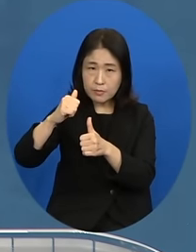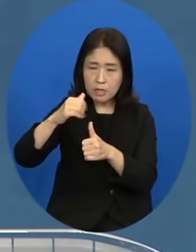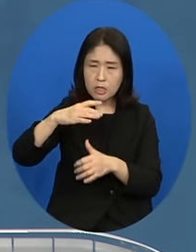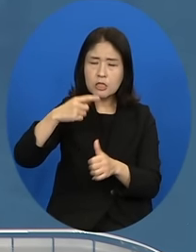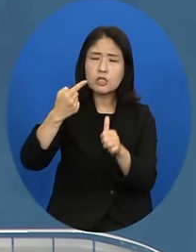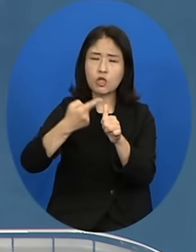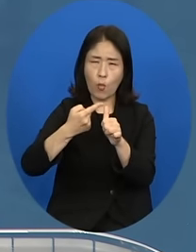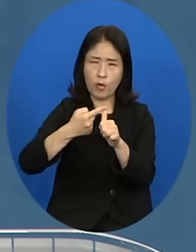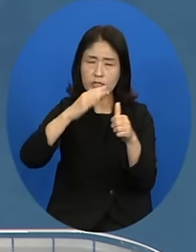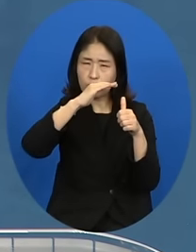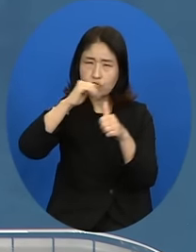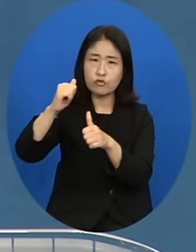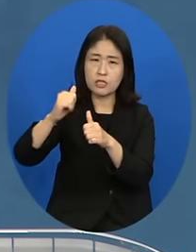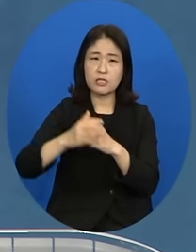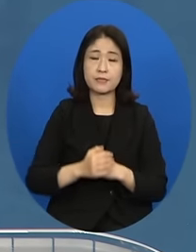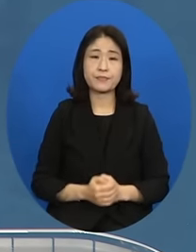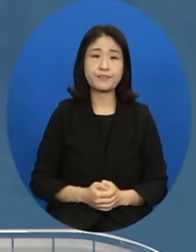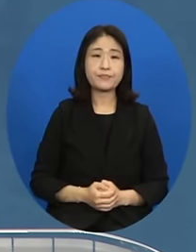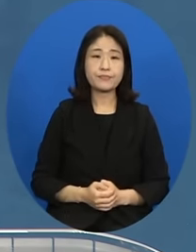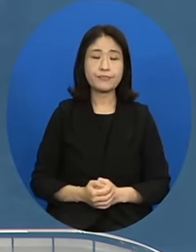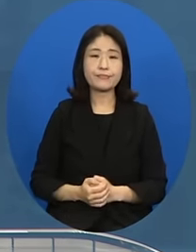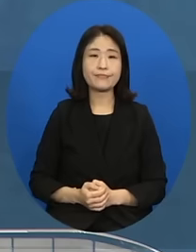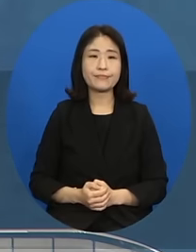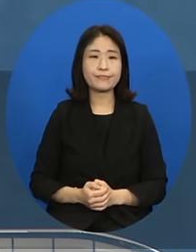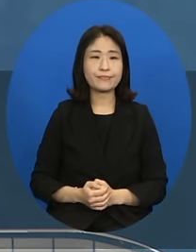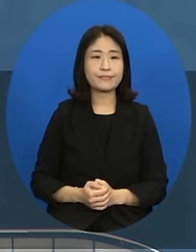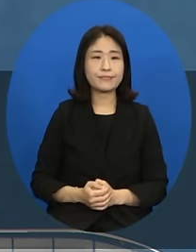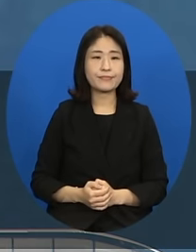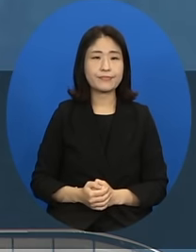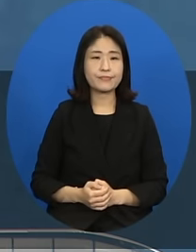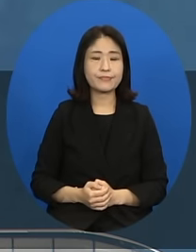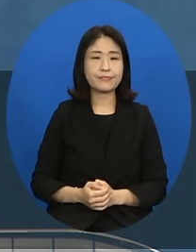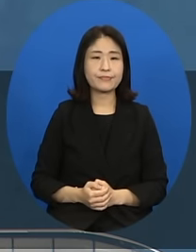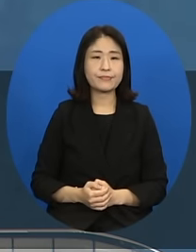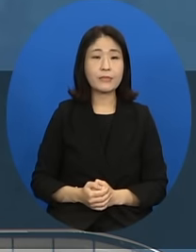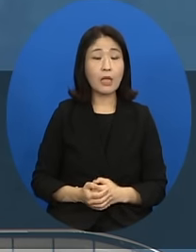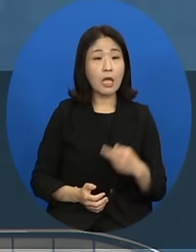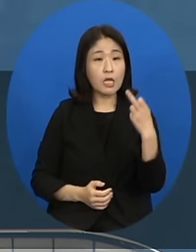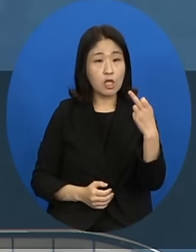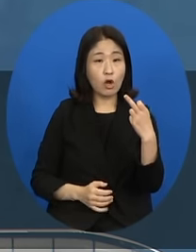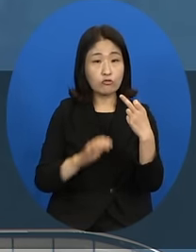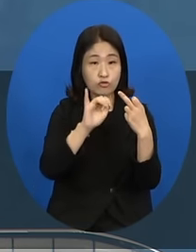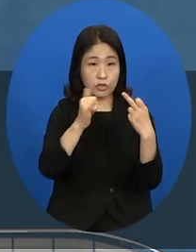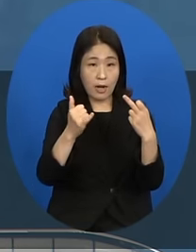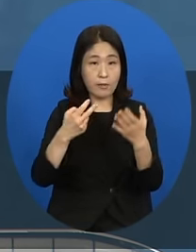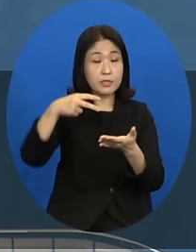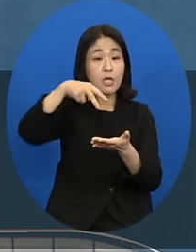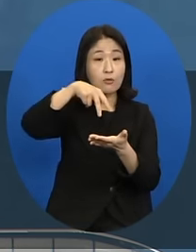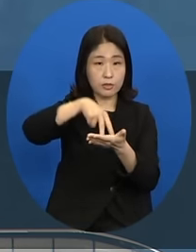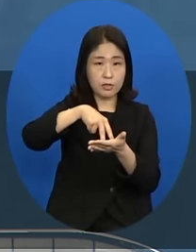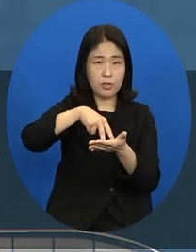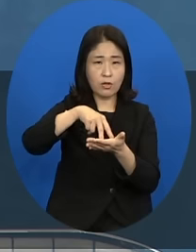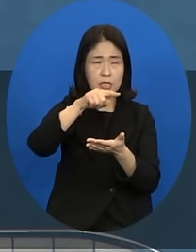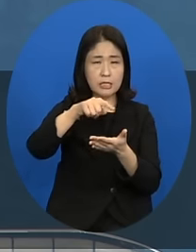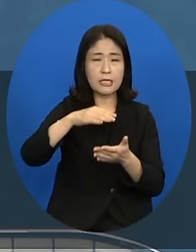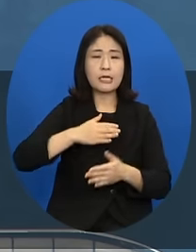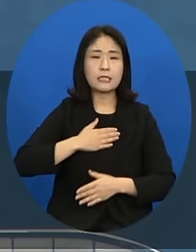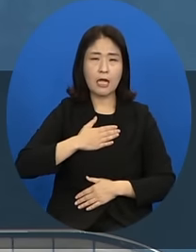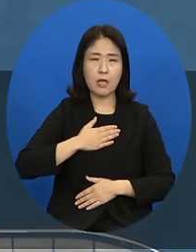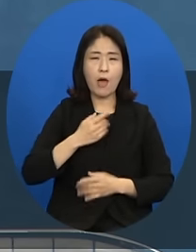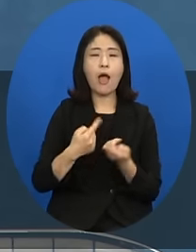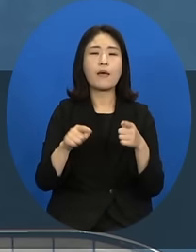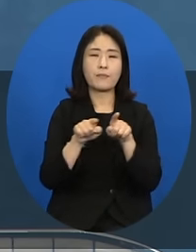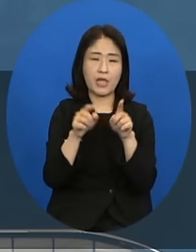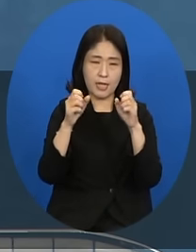부르심입니다. 마가복음 3장 14절 15절에 이에 열두를 세우셨으니 이는